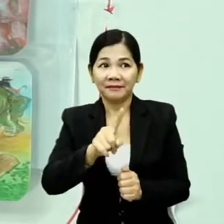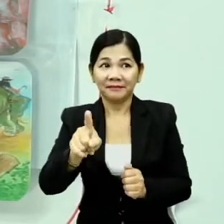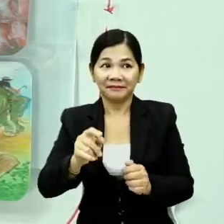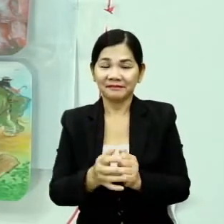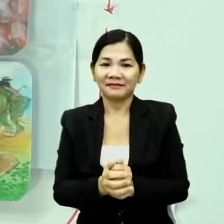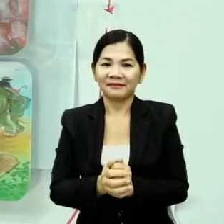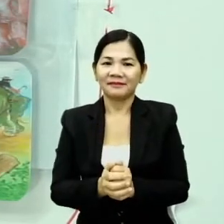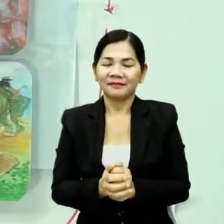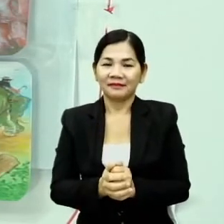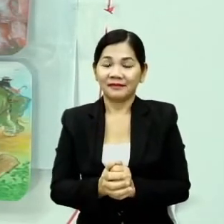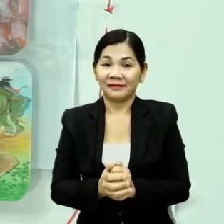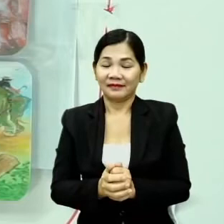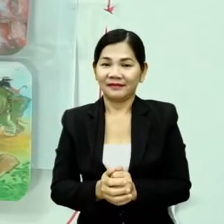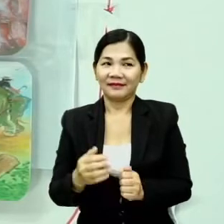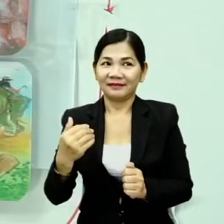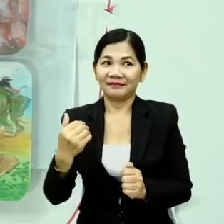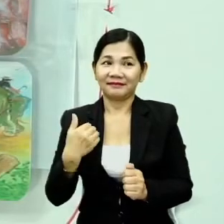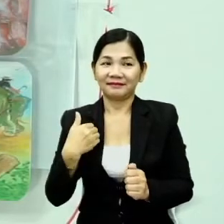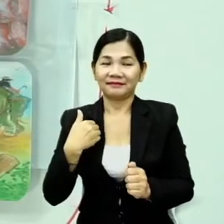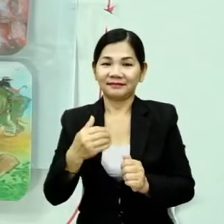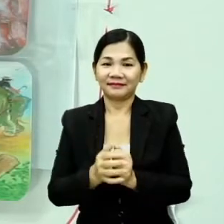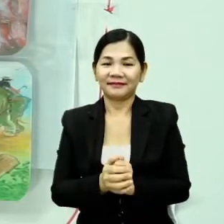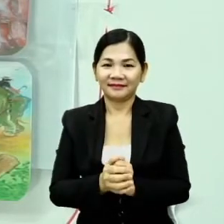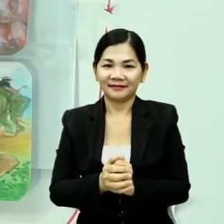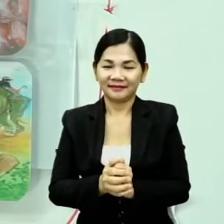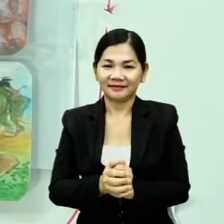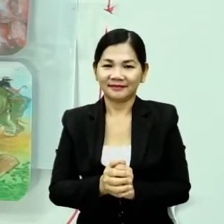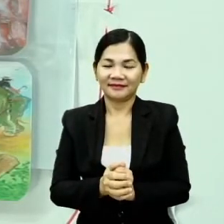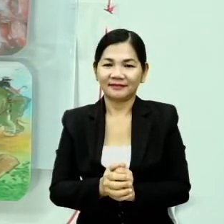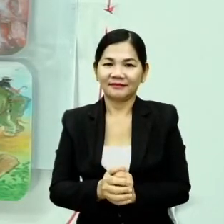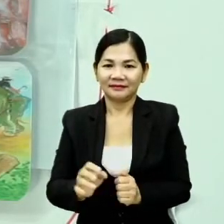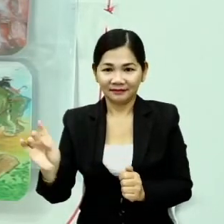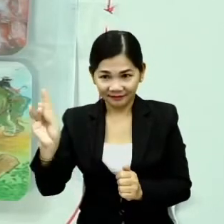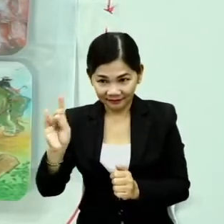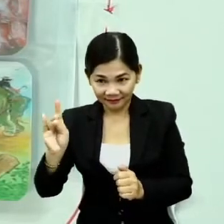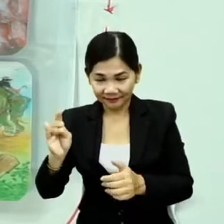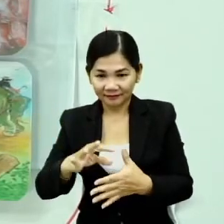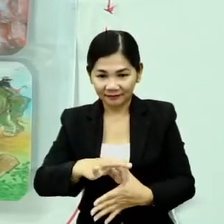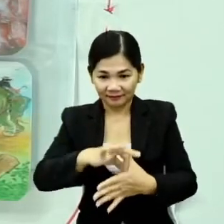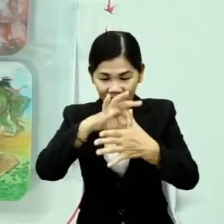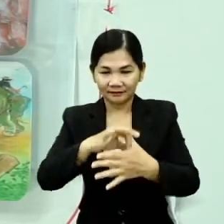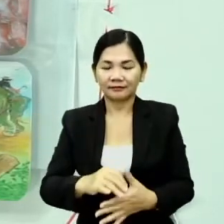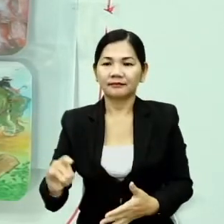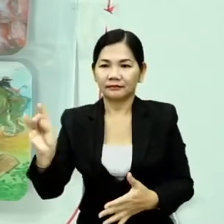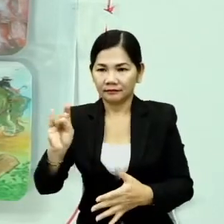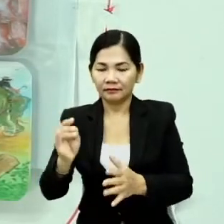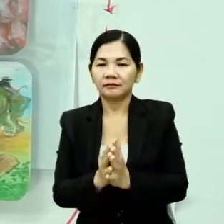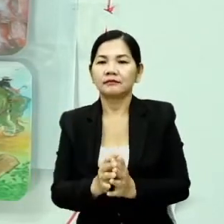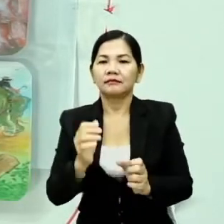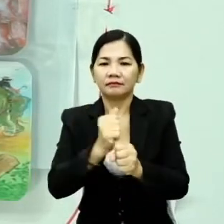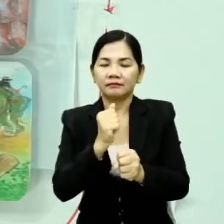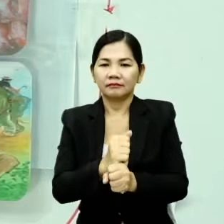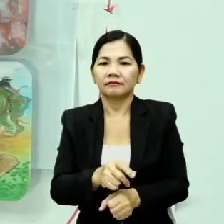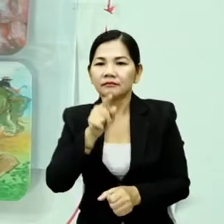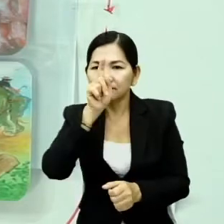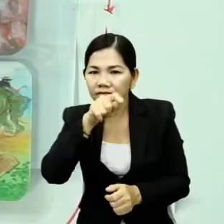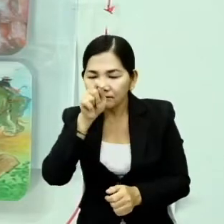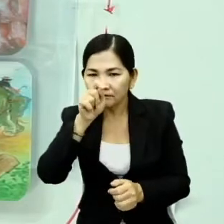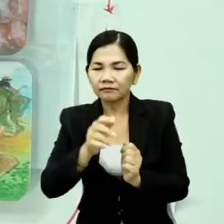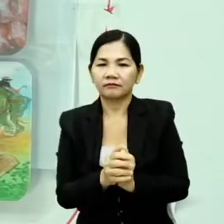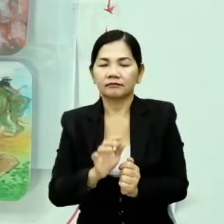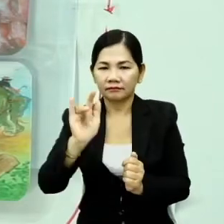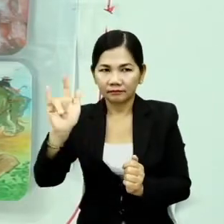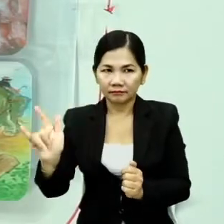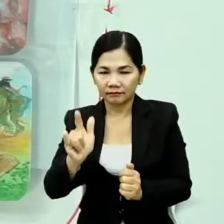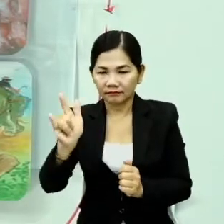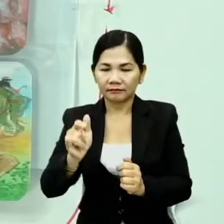cha sạch mòn đấy cứ bán cha một pi cha sạch mòn nó con nát cha chẳng cái prà viên dùng đặt vỡ ấy con nè con